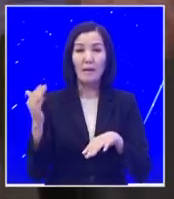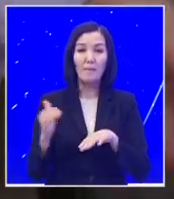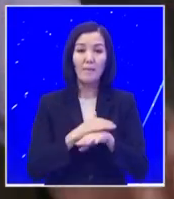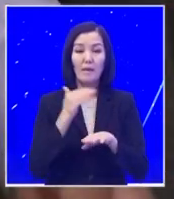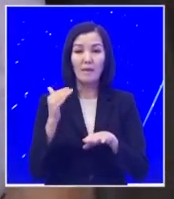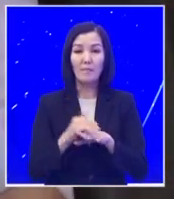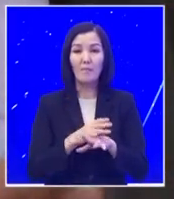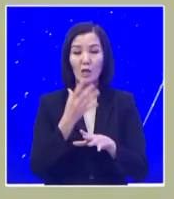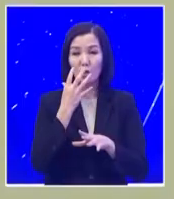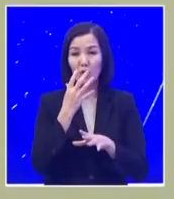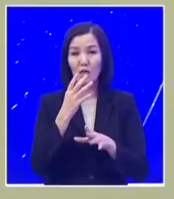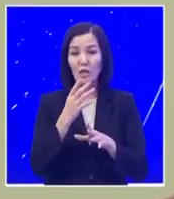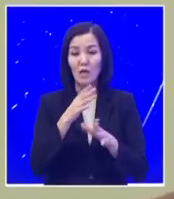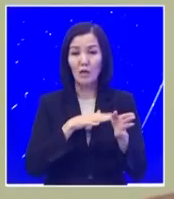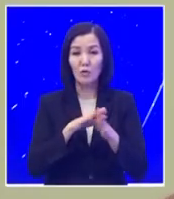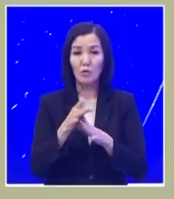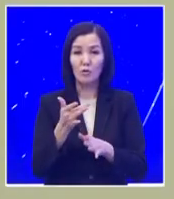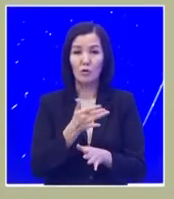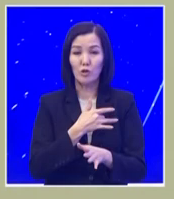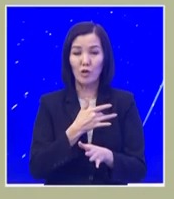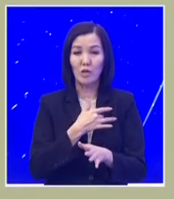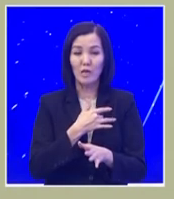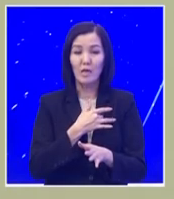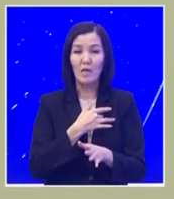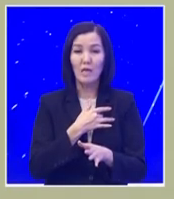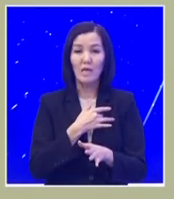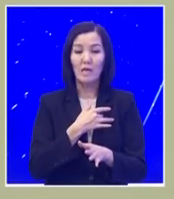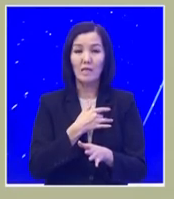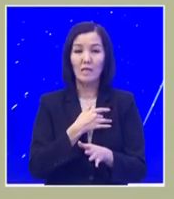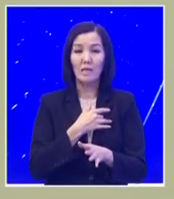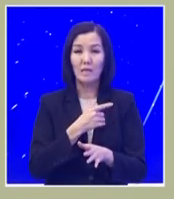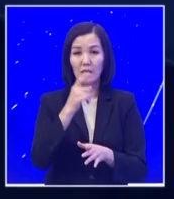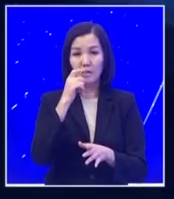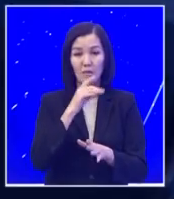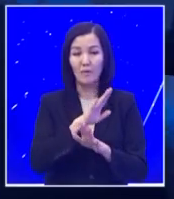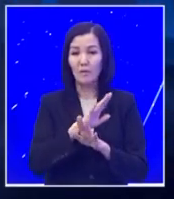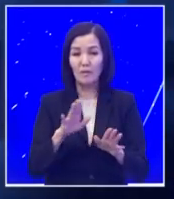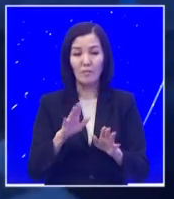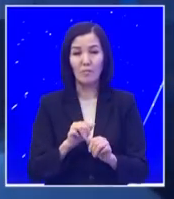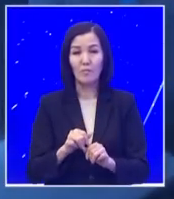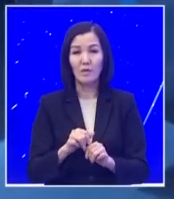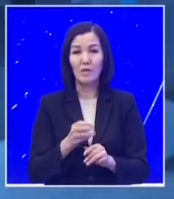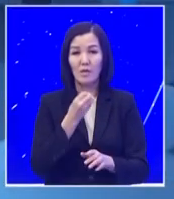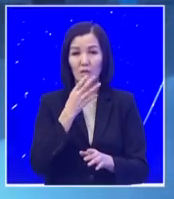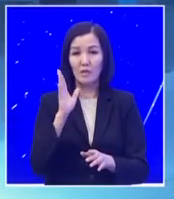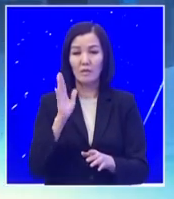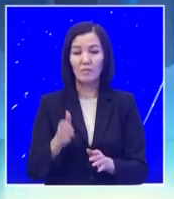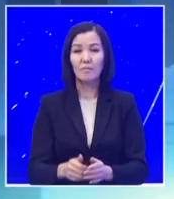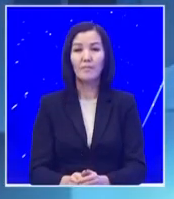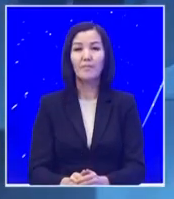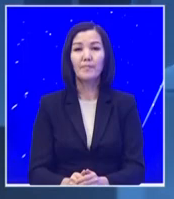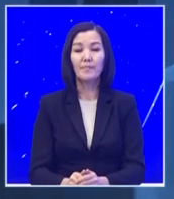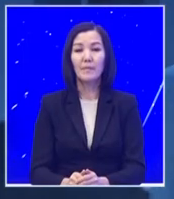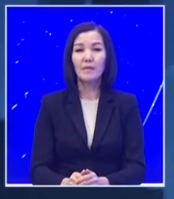тұнған сұлулыққа құштар ғазиз жаны ешқашан жамандық көрмегей. Құрманжан Қасымжанұлы, Еркін Тыным